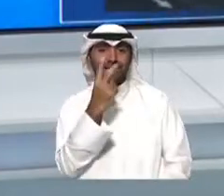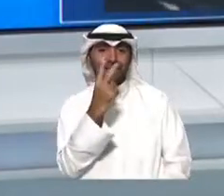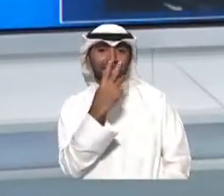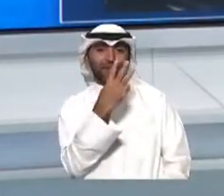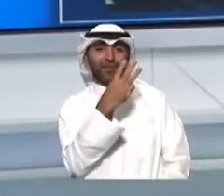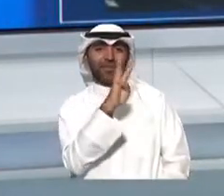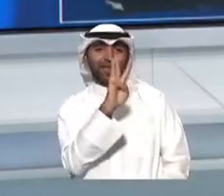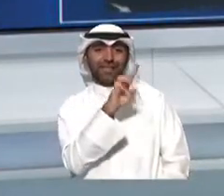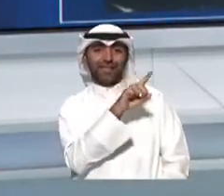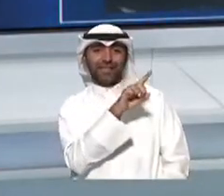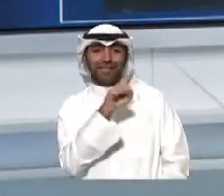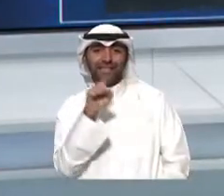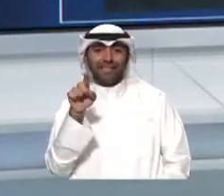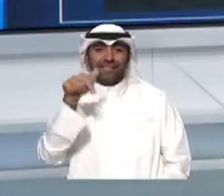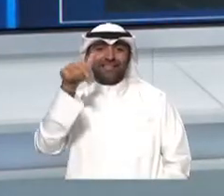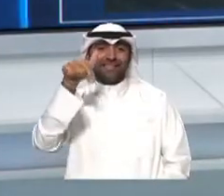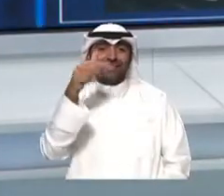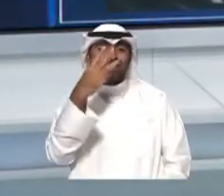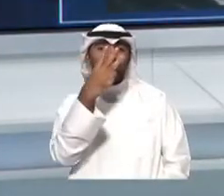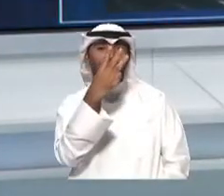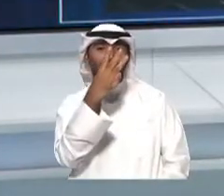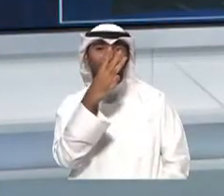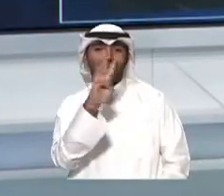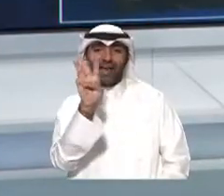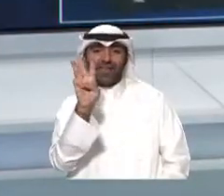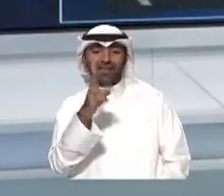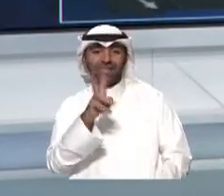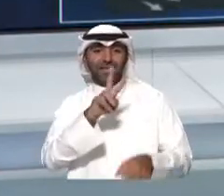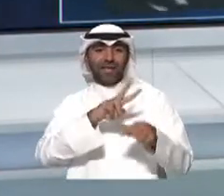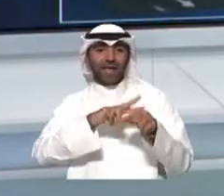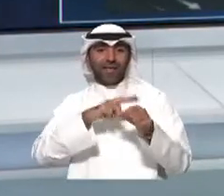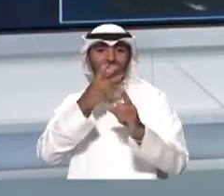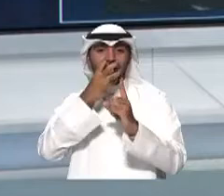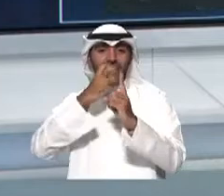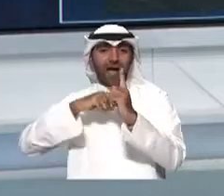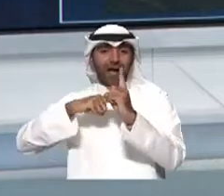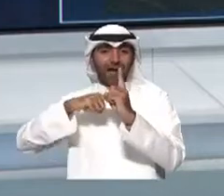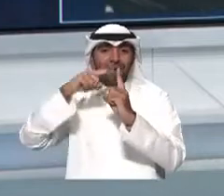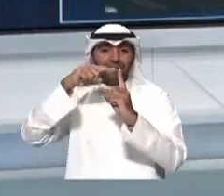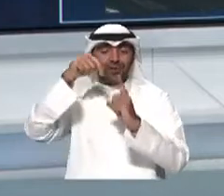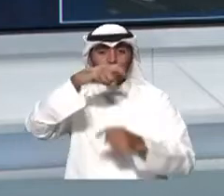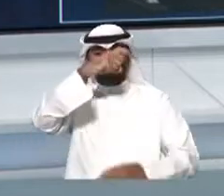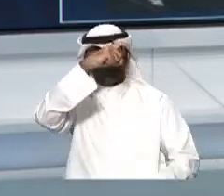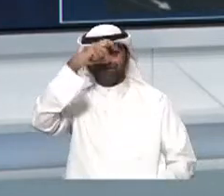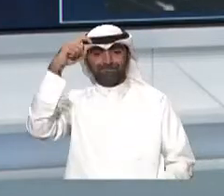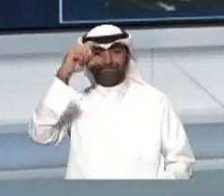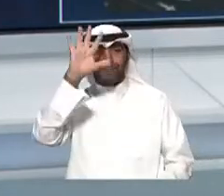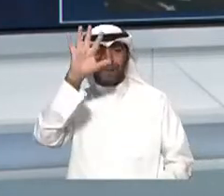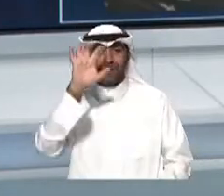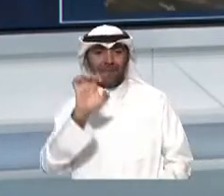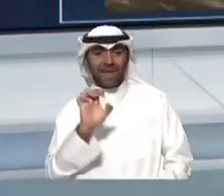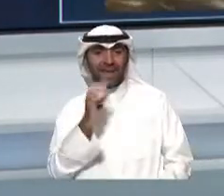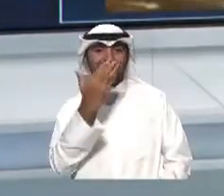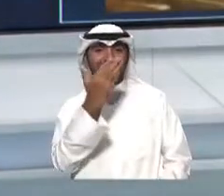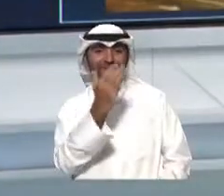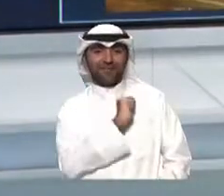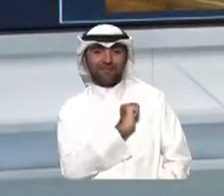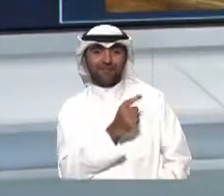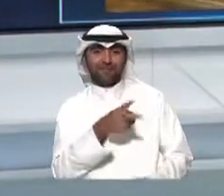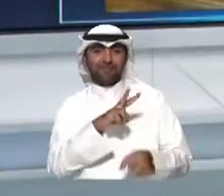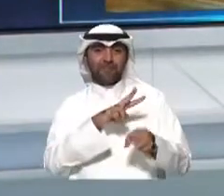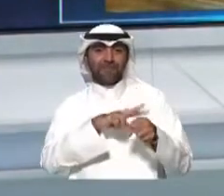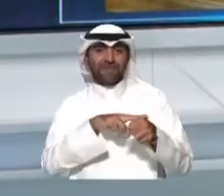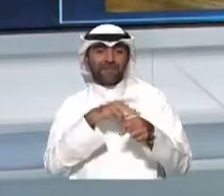36 على مدينة الكويت، وتتفاوت ما بين 33 إلى 36 درجة مئوية على المناطق الساحلية